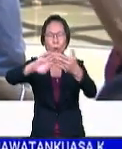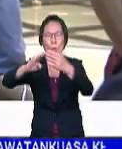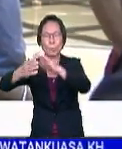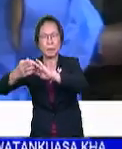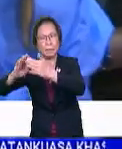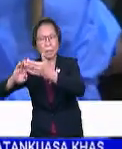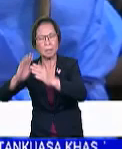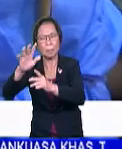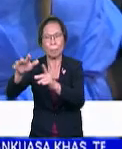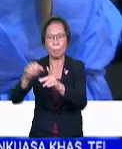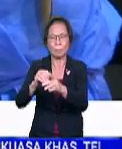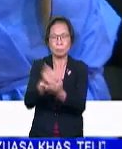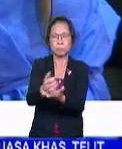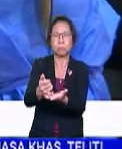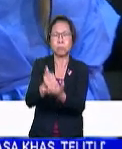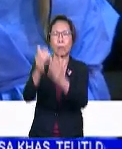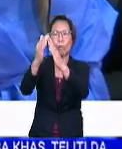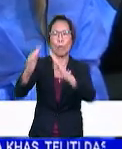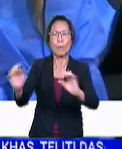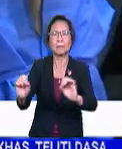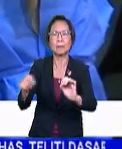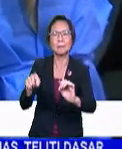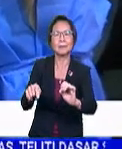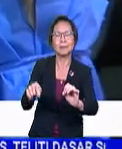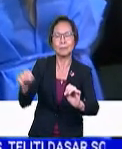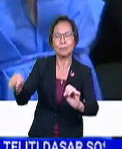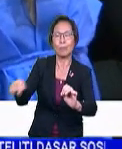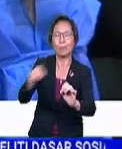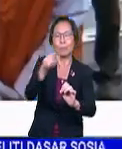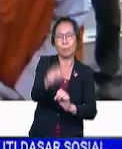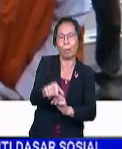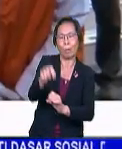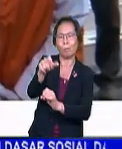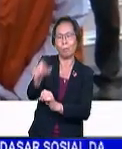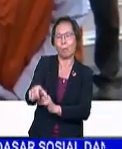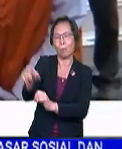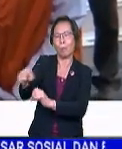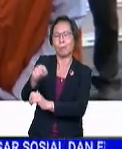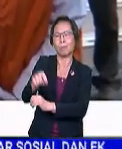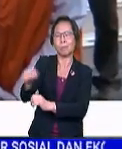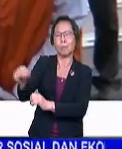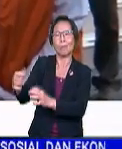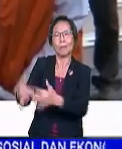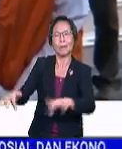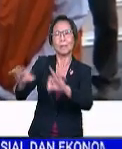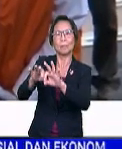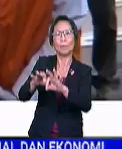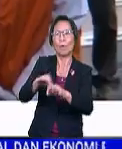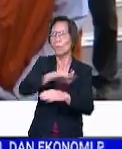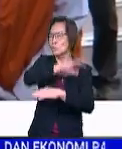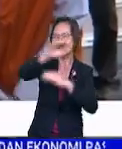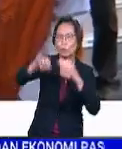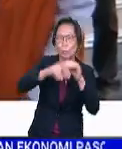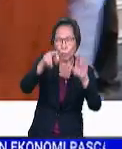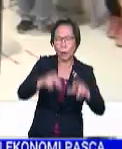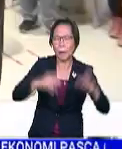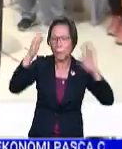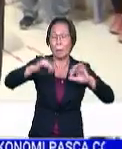semua komuniti termasuk gelandangan. Dan bagi kita ini penting sebab setiap rakyat yang layak